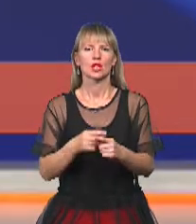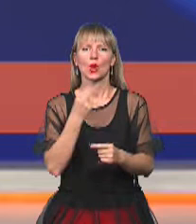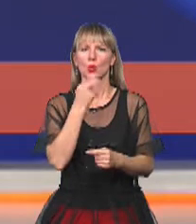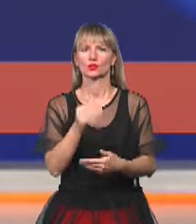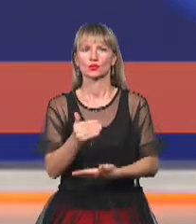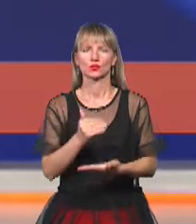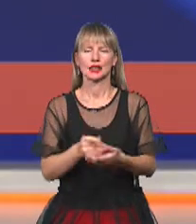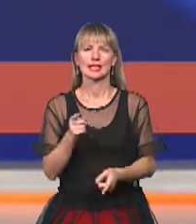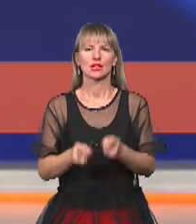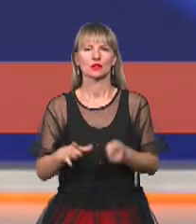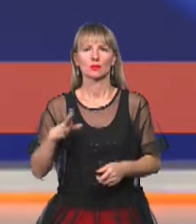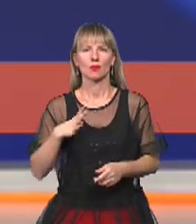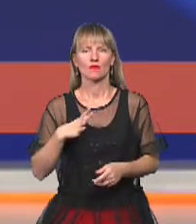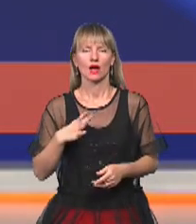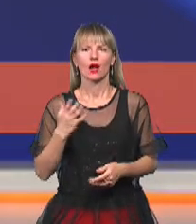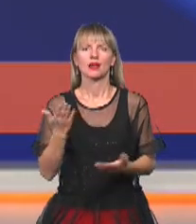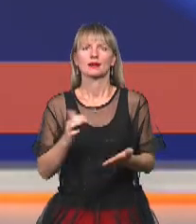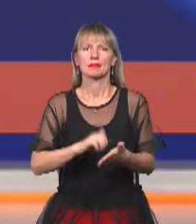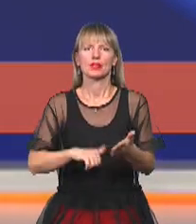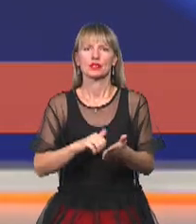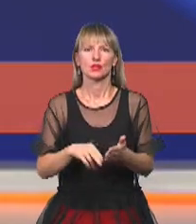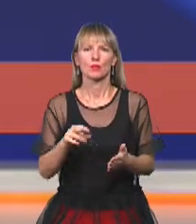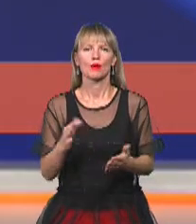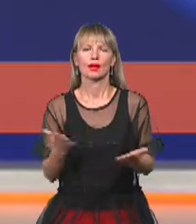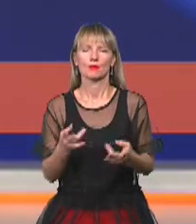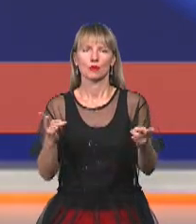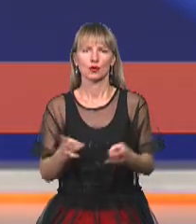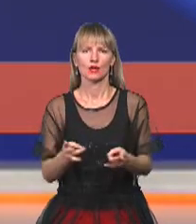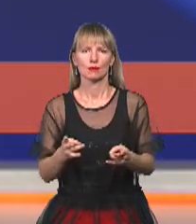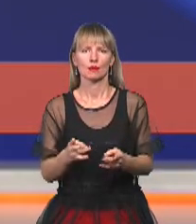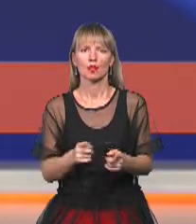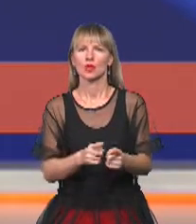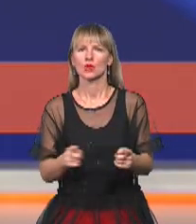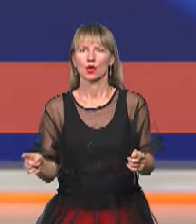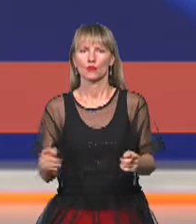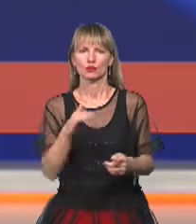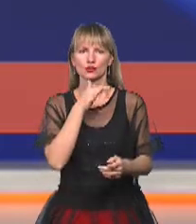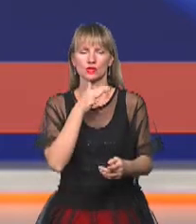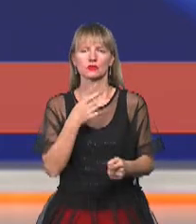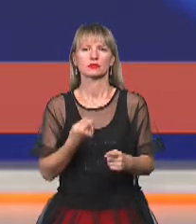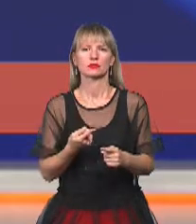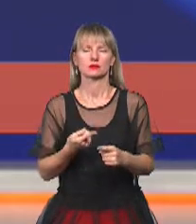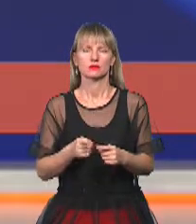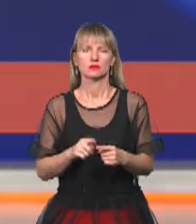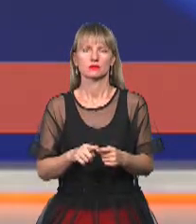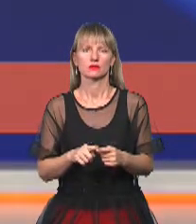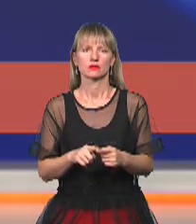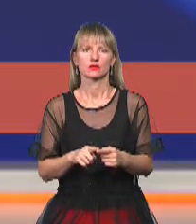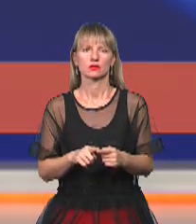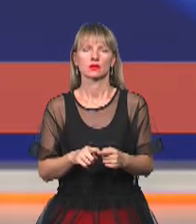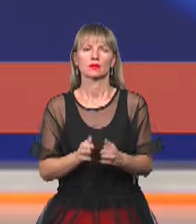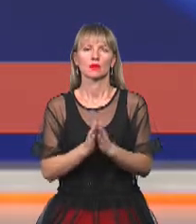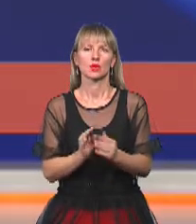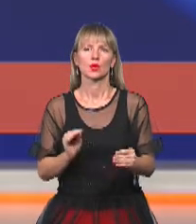Але іноді буває якісь причини, по яким потрібно довший час. Да? Тоді запрошують додатковий